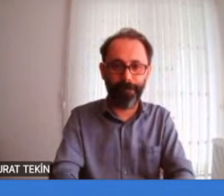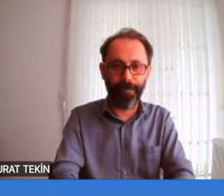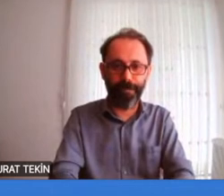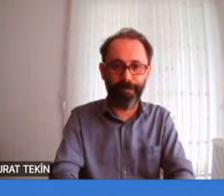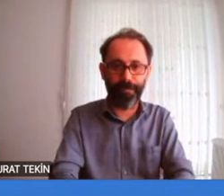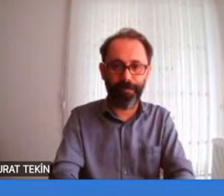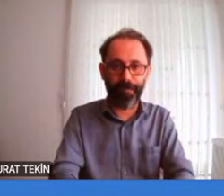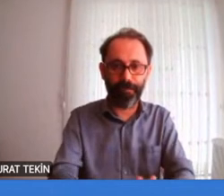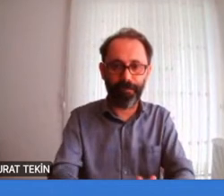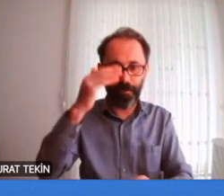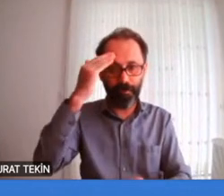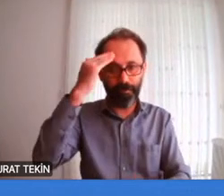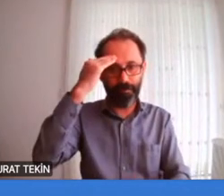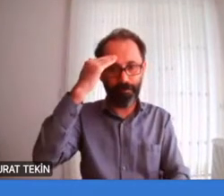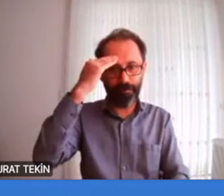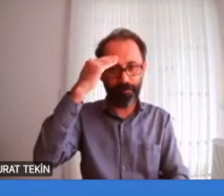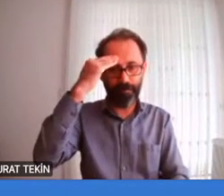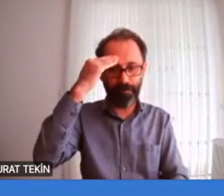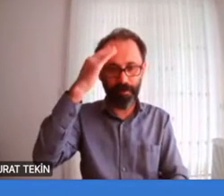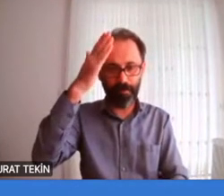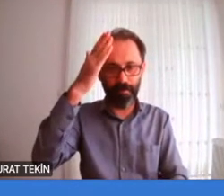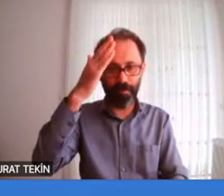Aynı şey. İlk kardeş değil mi?